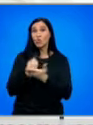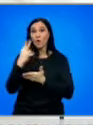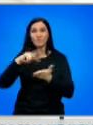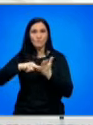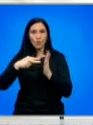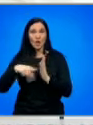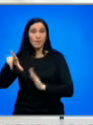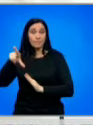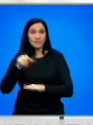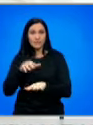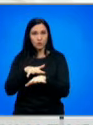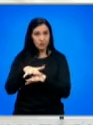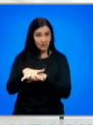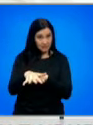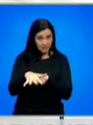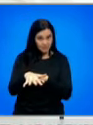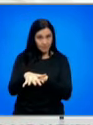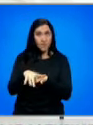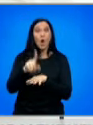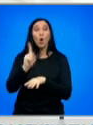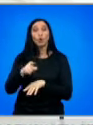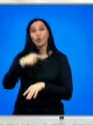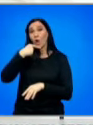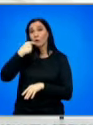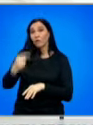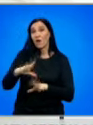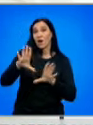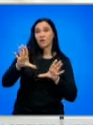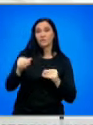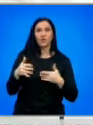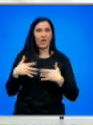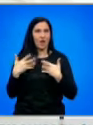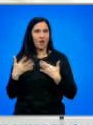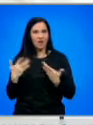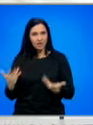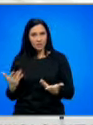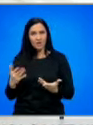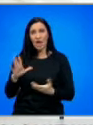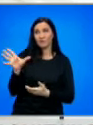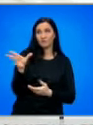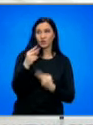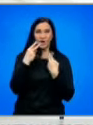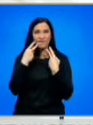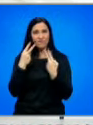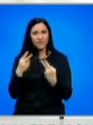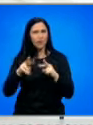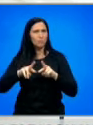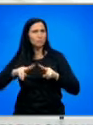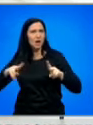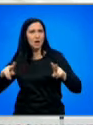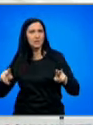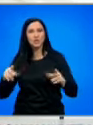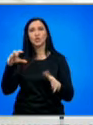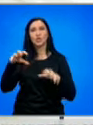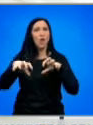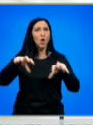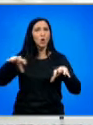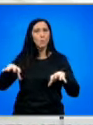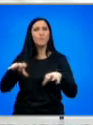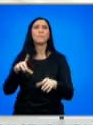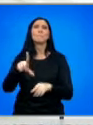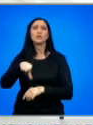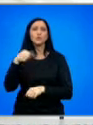на пенсионната система, който да отговаря на всички искания и всички виждания на различните групи и